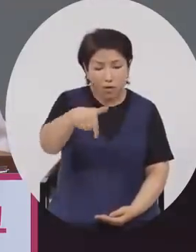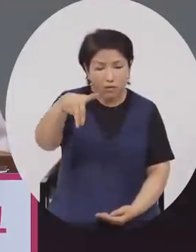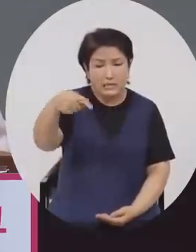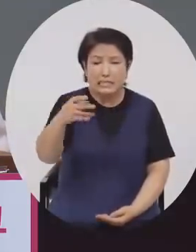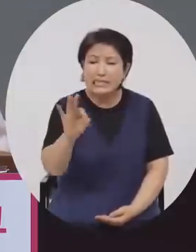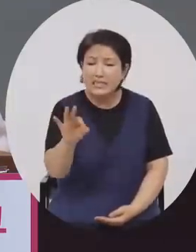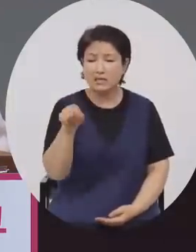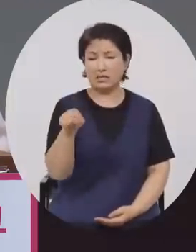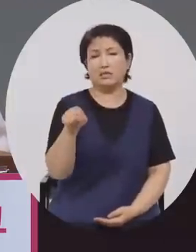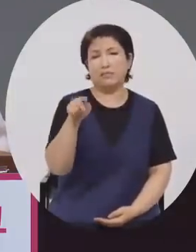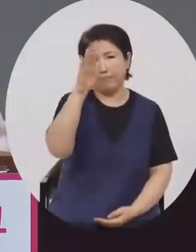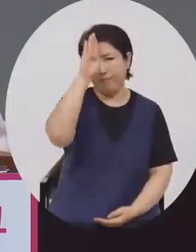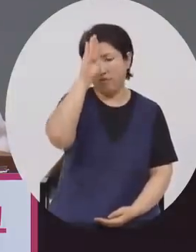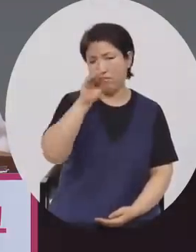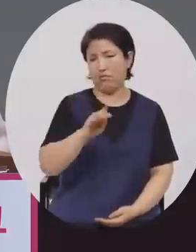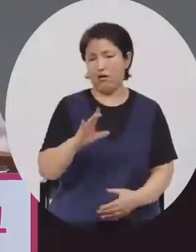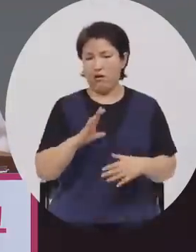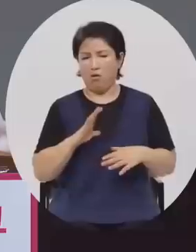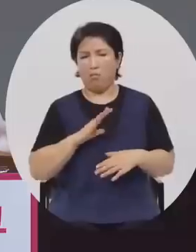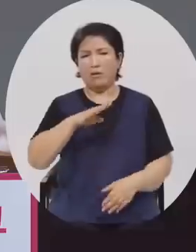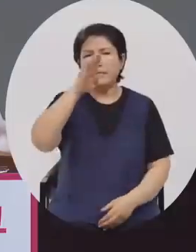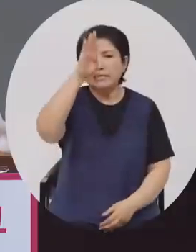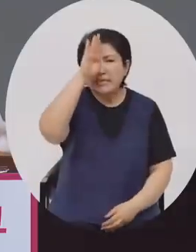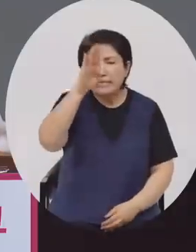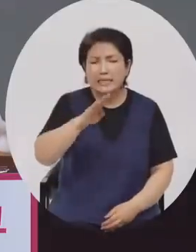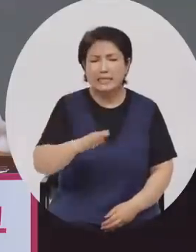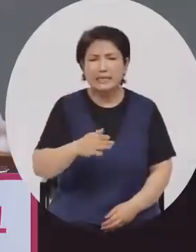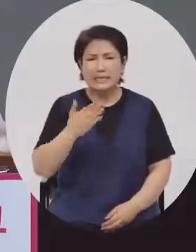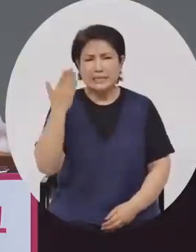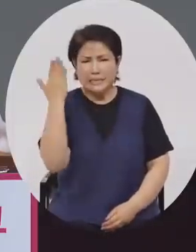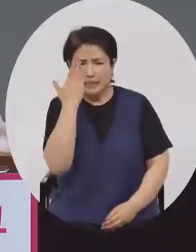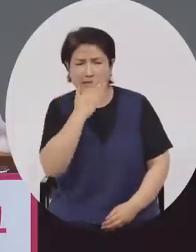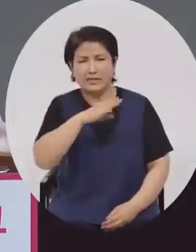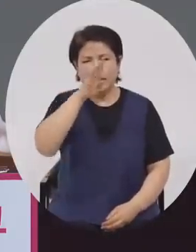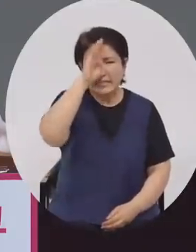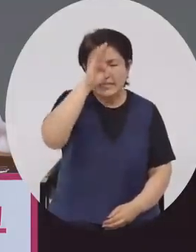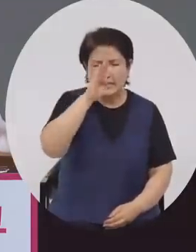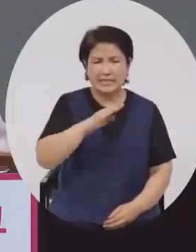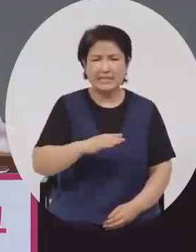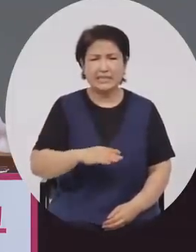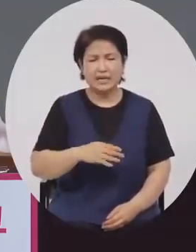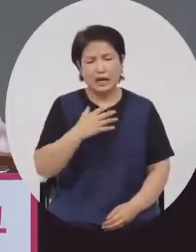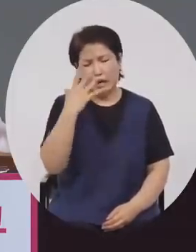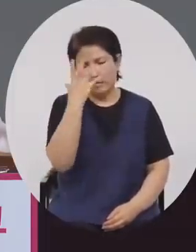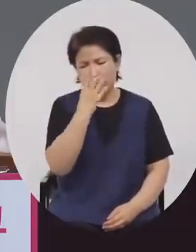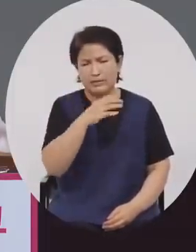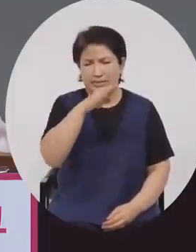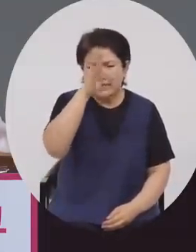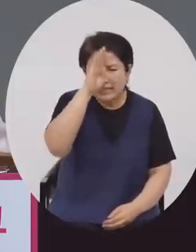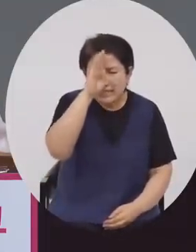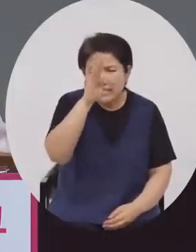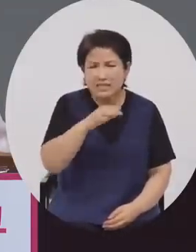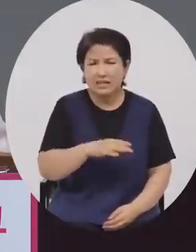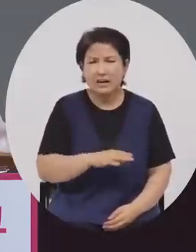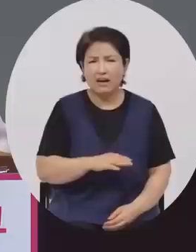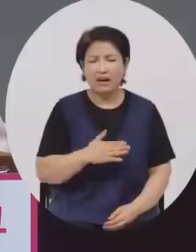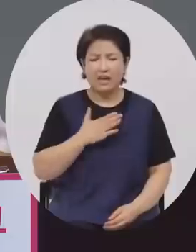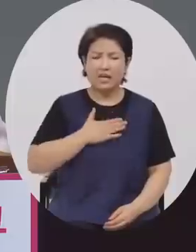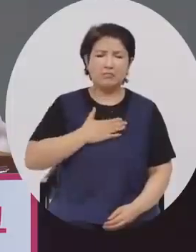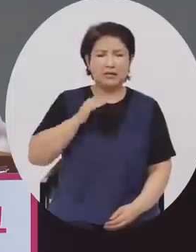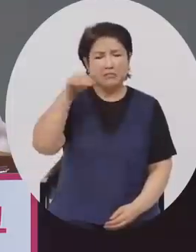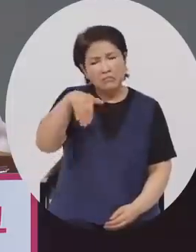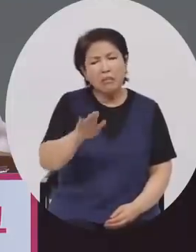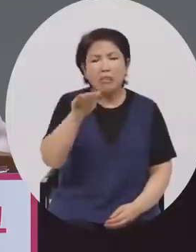병이에요. 공포증, 결벽증, 분열증, 우울증, 조현,